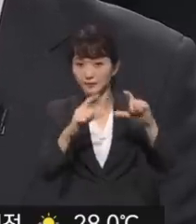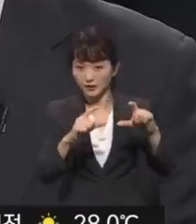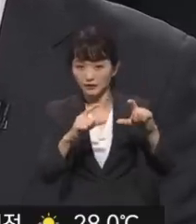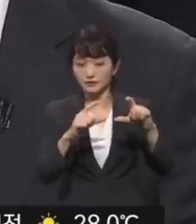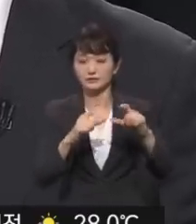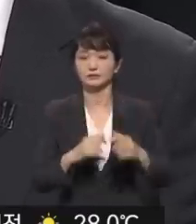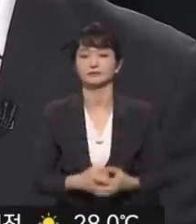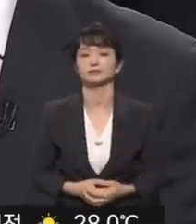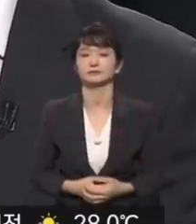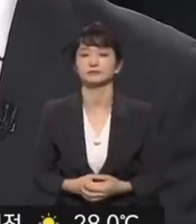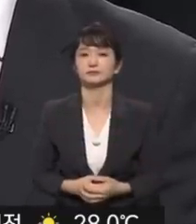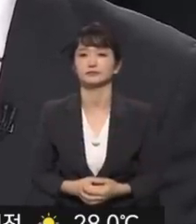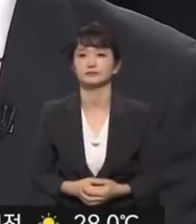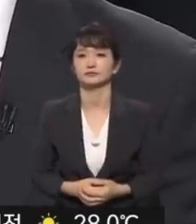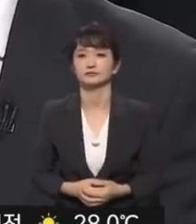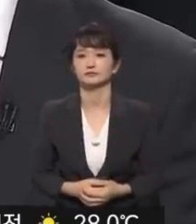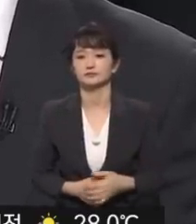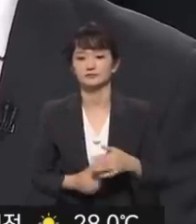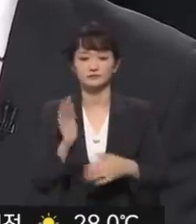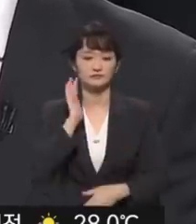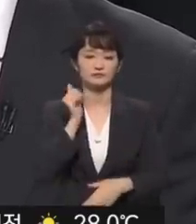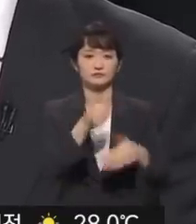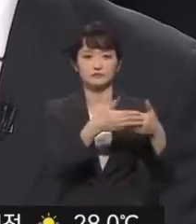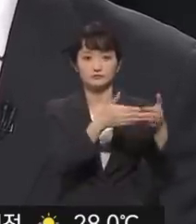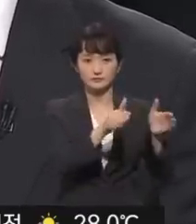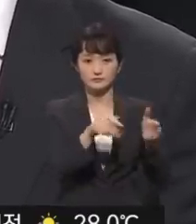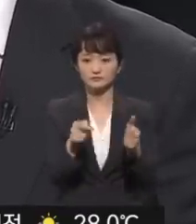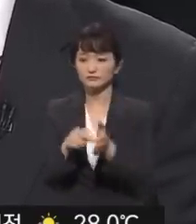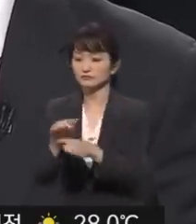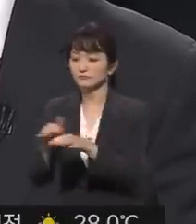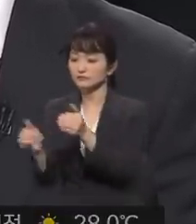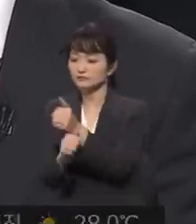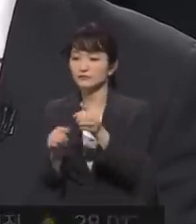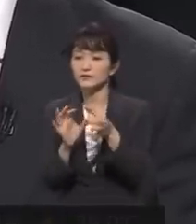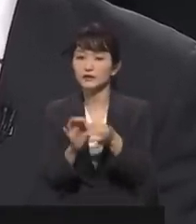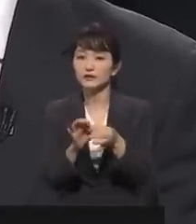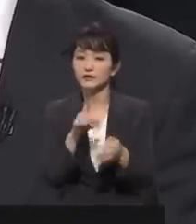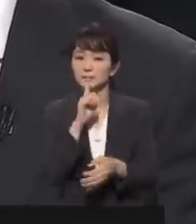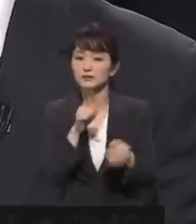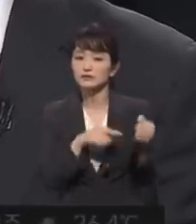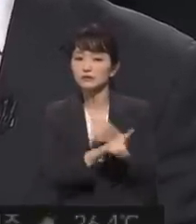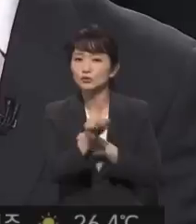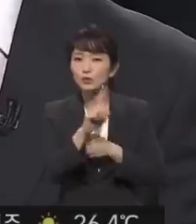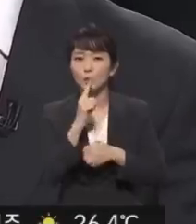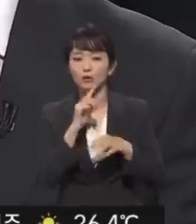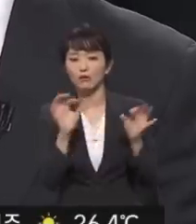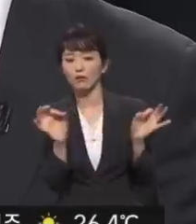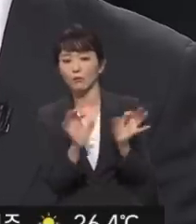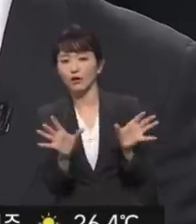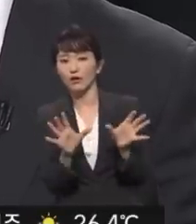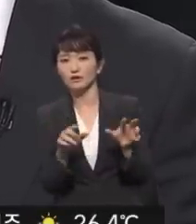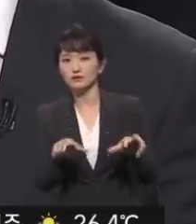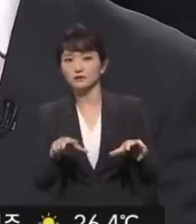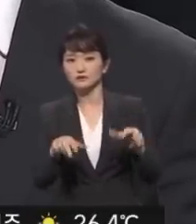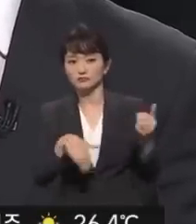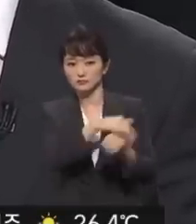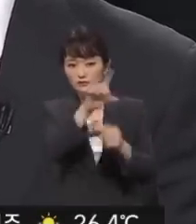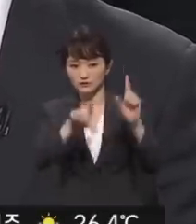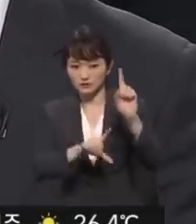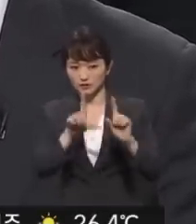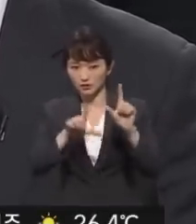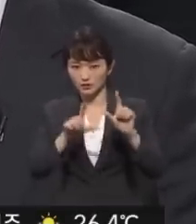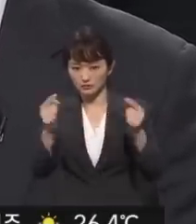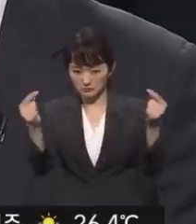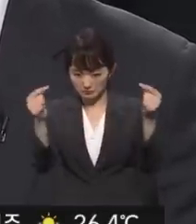때문에 그 당시에 전 대통령 실에서 계 bd 와 관련된 이야기가 흘러 나오나 의아했는데 집에다 맞춰보면 결국 대통령